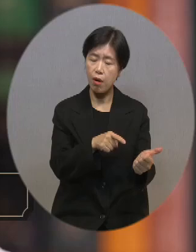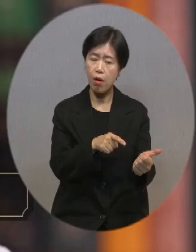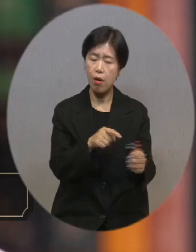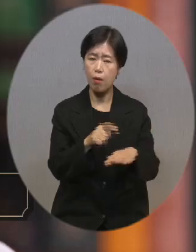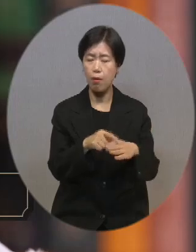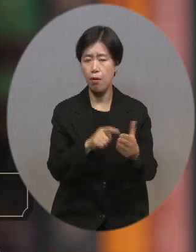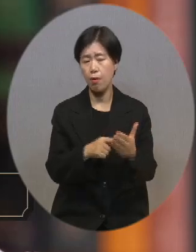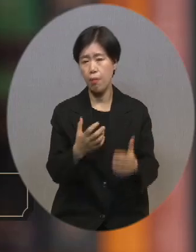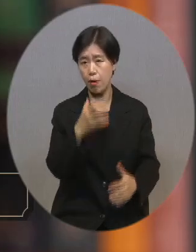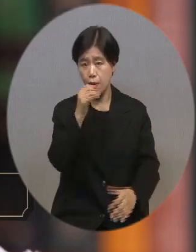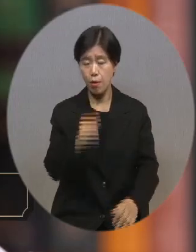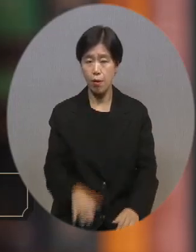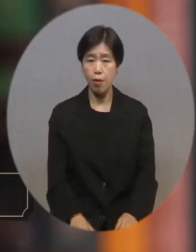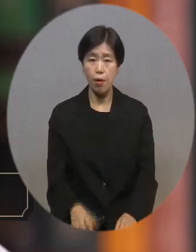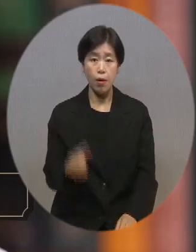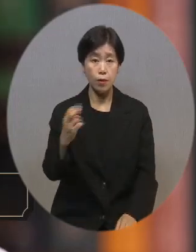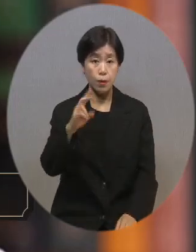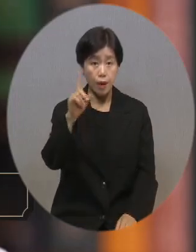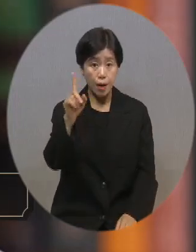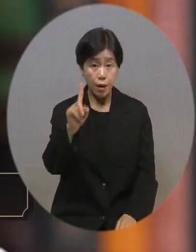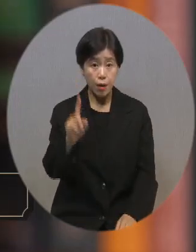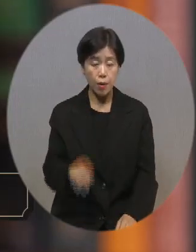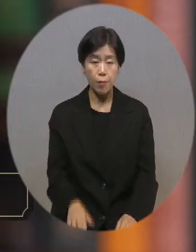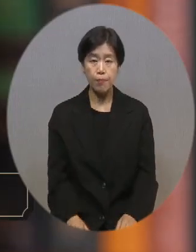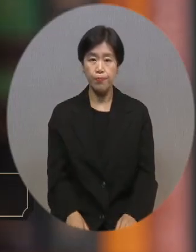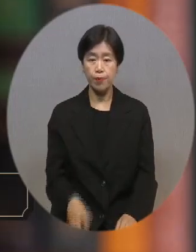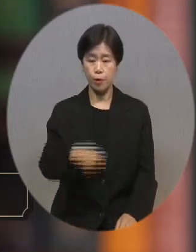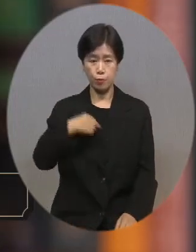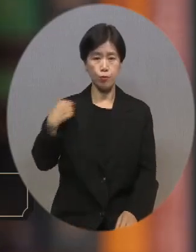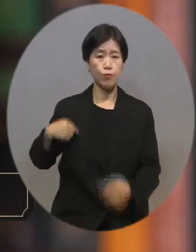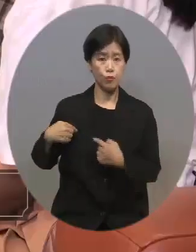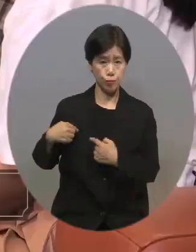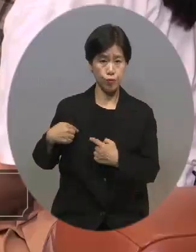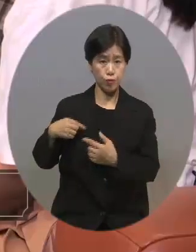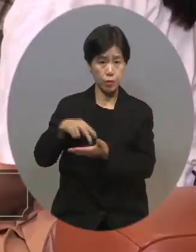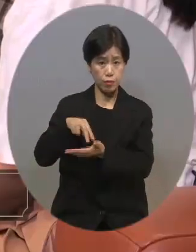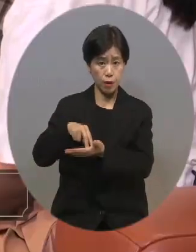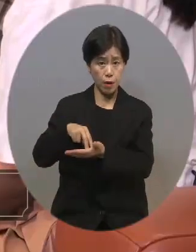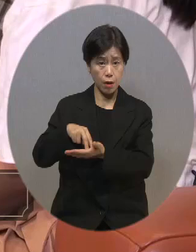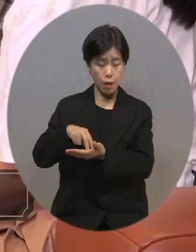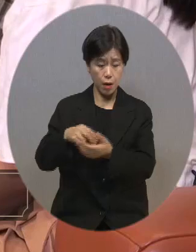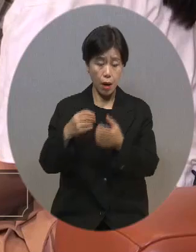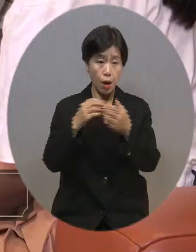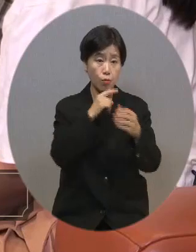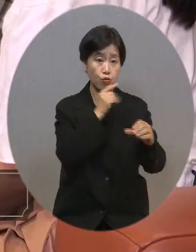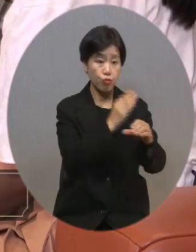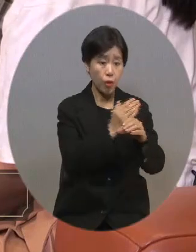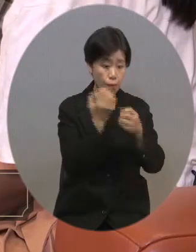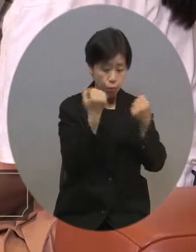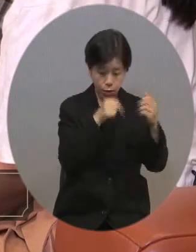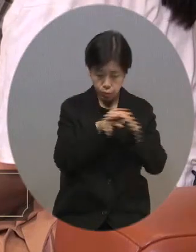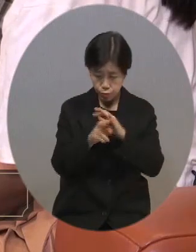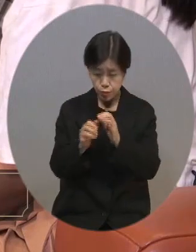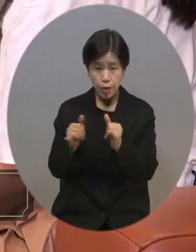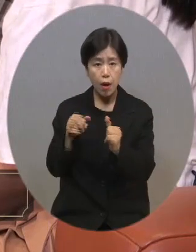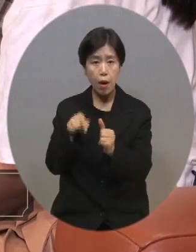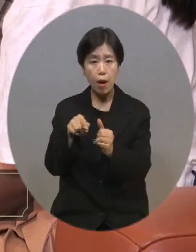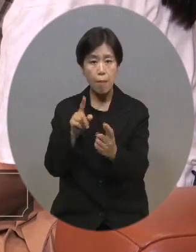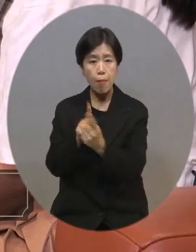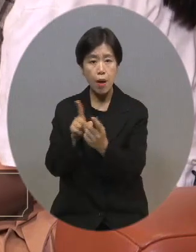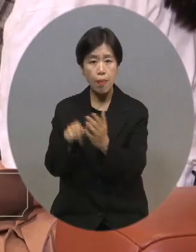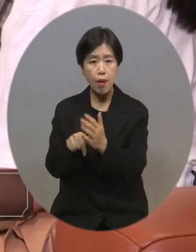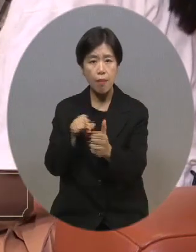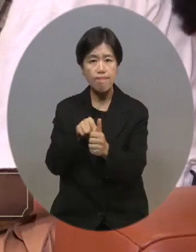제가 느끼는 거는 중국이 탈북민을 대하는 태도가 날이 갈수록 더 뭐라고 해야 돼? 매정하다고 해야